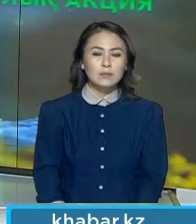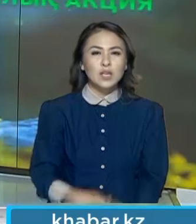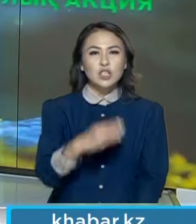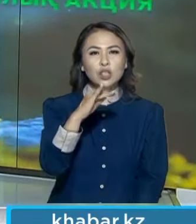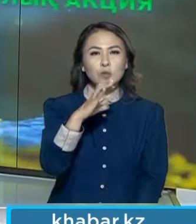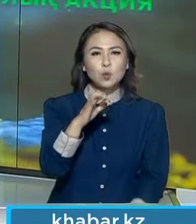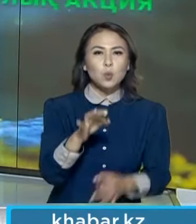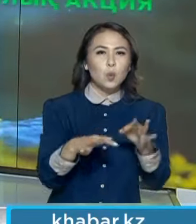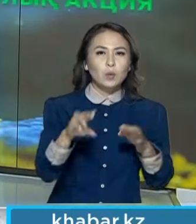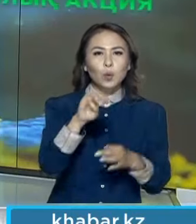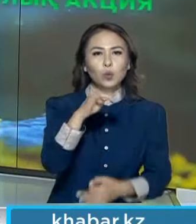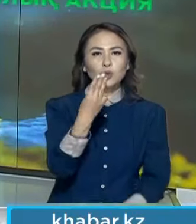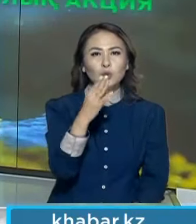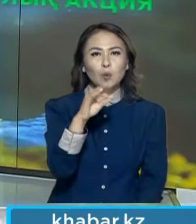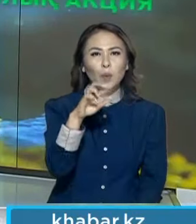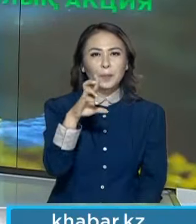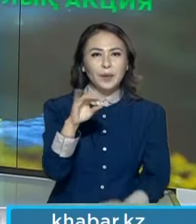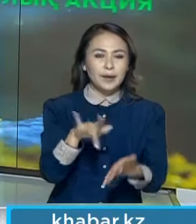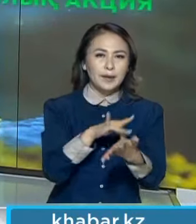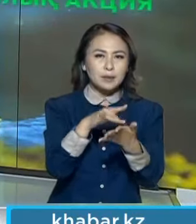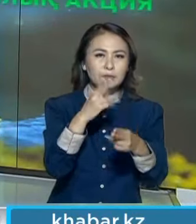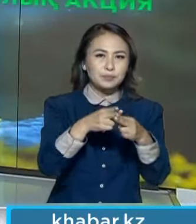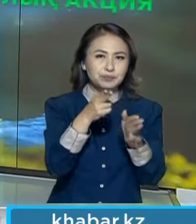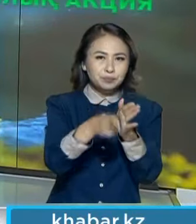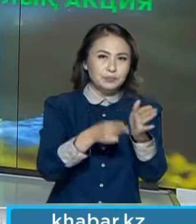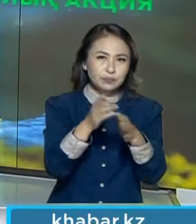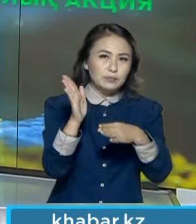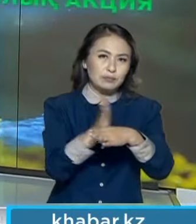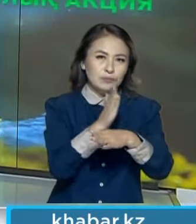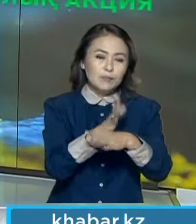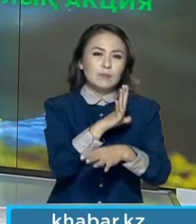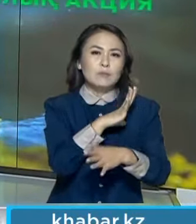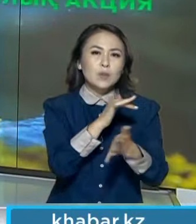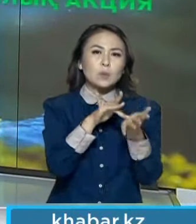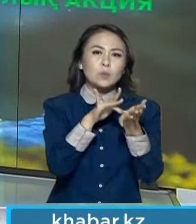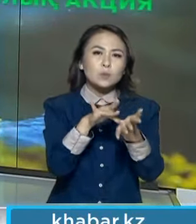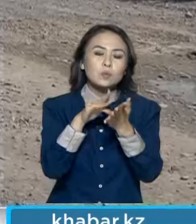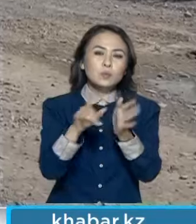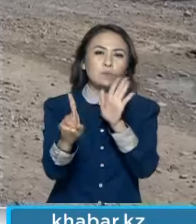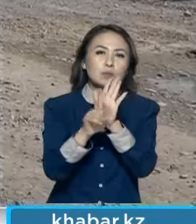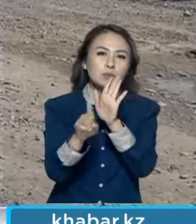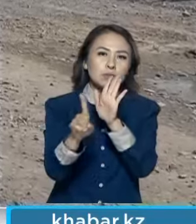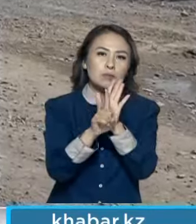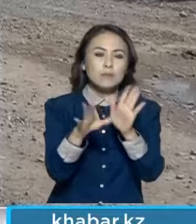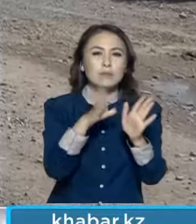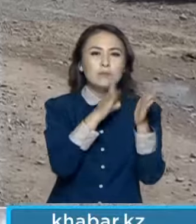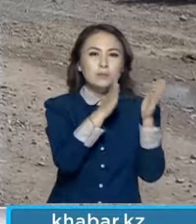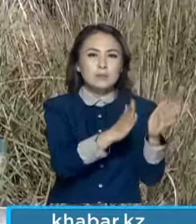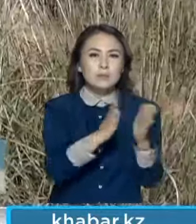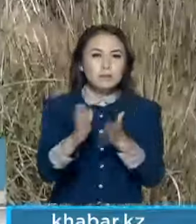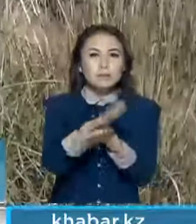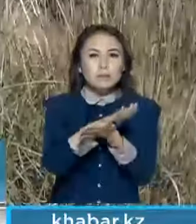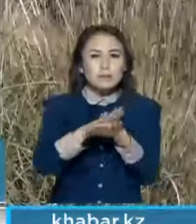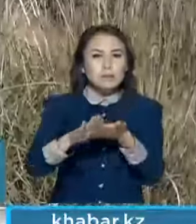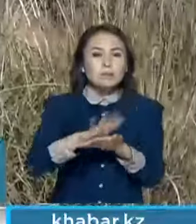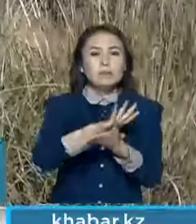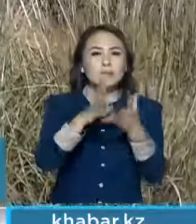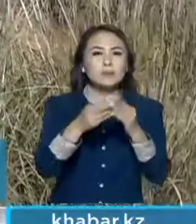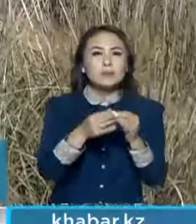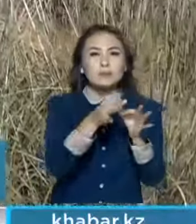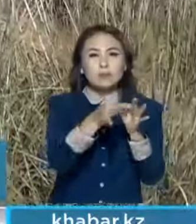Жетісу облысының Үштөбе қаласында темір жол бойы тазартылды. Осылайша жергілікті тұрғындар туристер қатынайтын аймақты ретке келтірді.